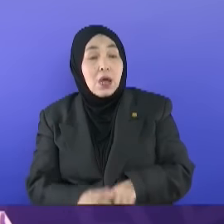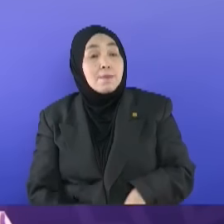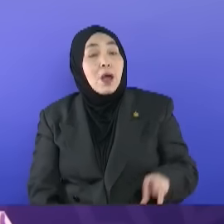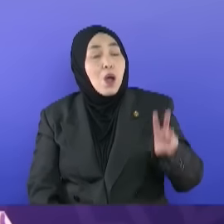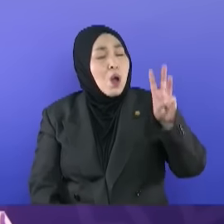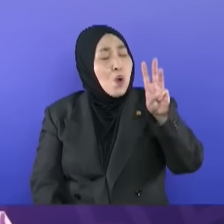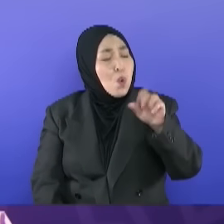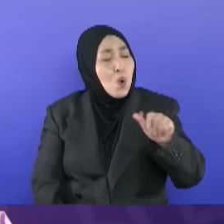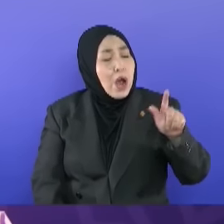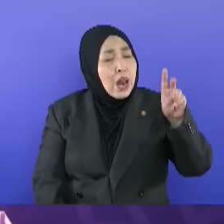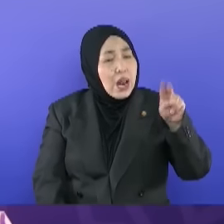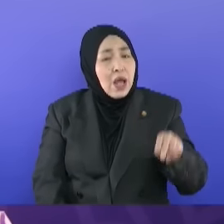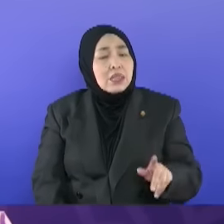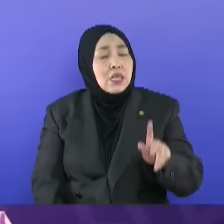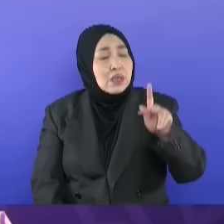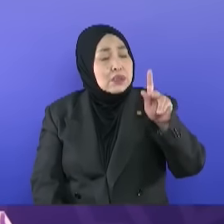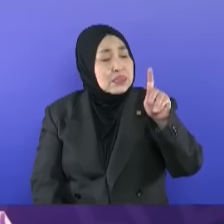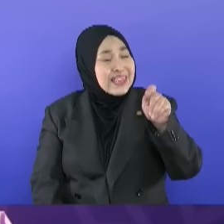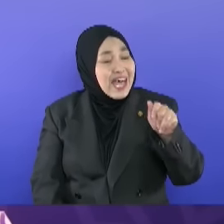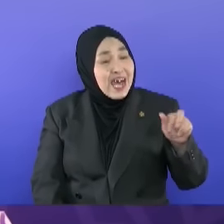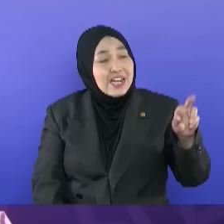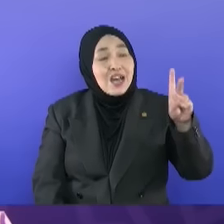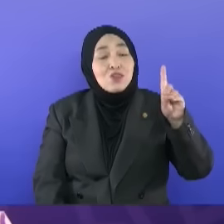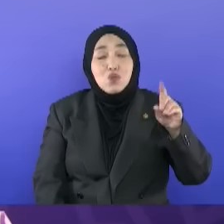Walan tardal